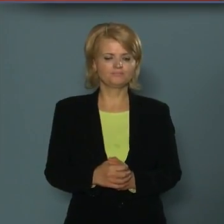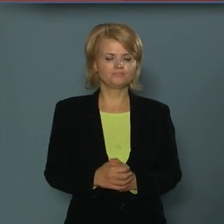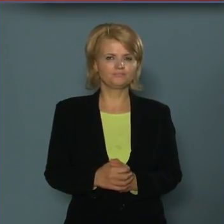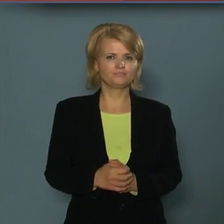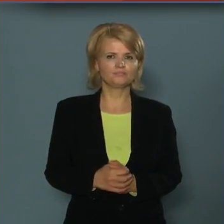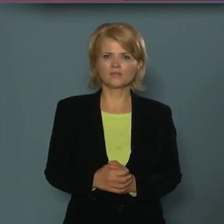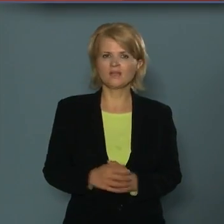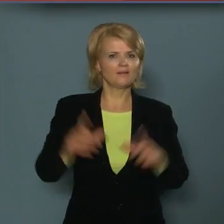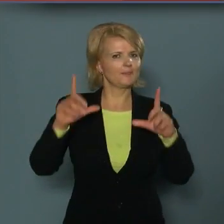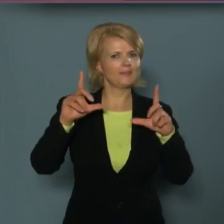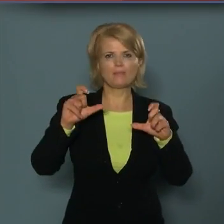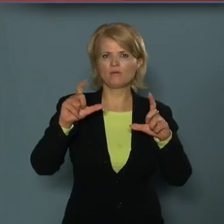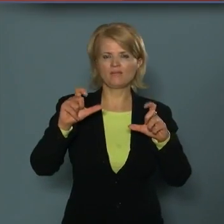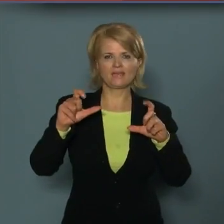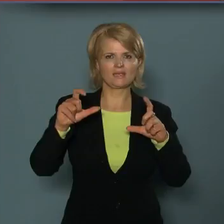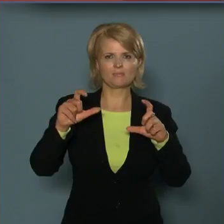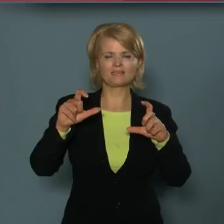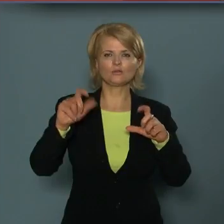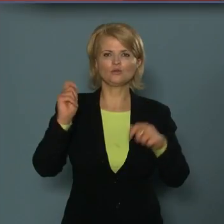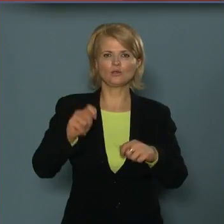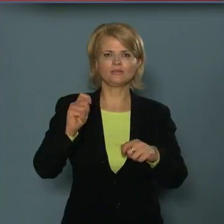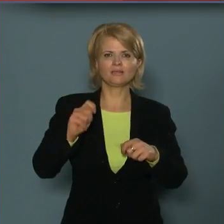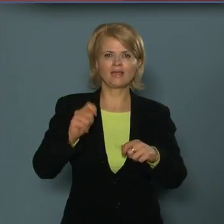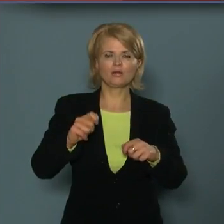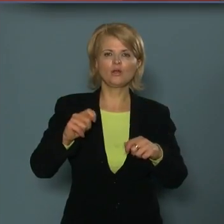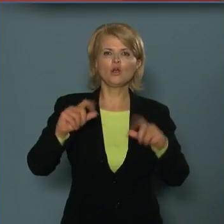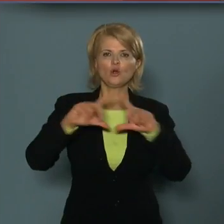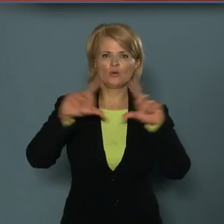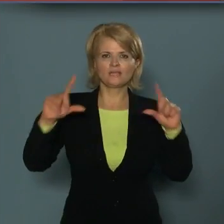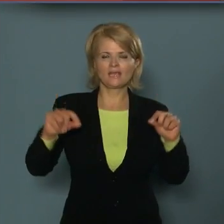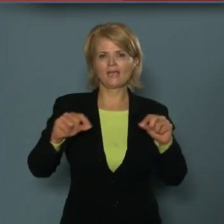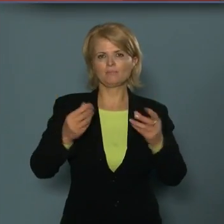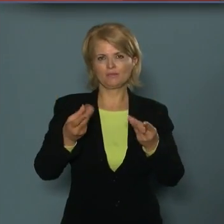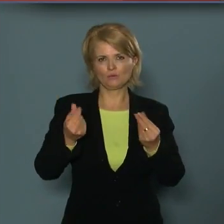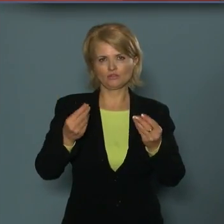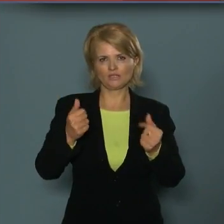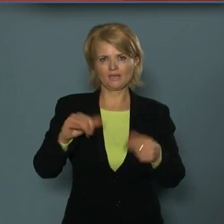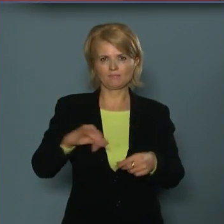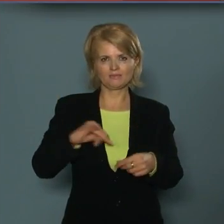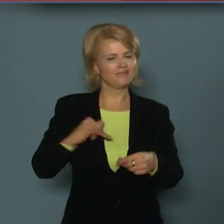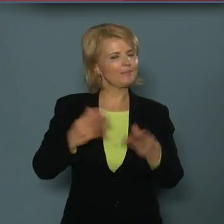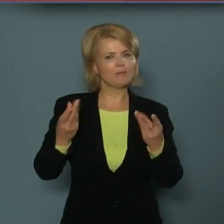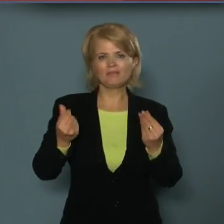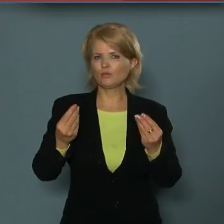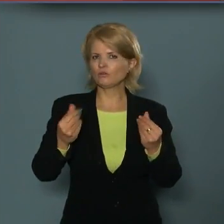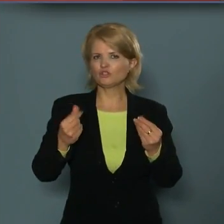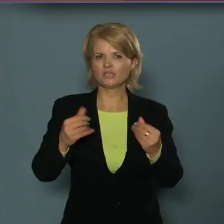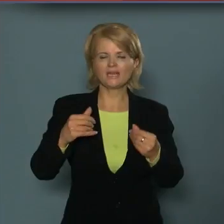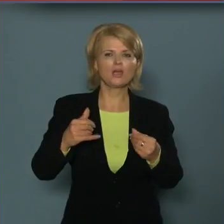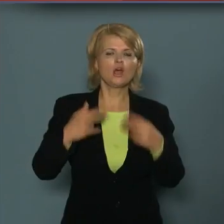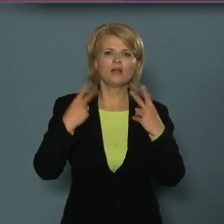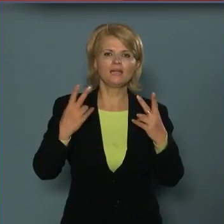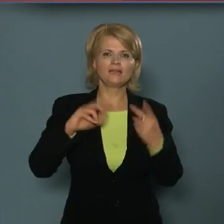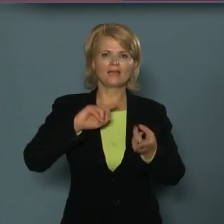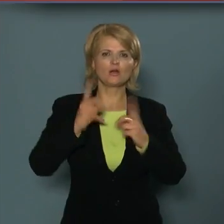Annyit hozzátett, hogy nem a fényképezőgép dönti azt, hogy az legfőbb egy kép minőséget biztosít, de a képnek sohasem a minőség a lényeg, hanem a képnek a tartalma, a